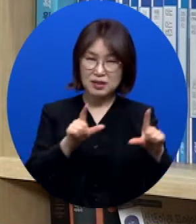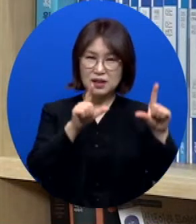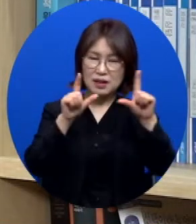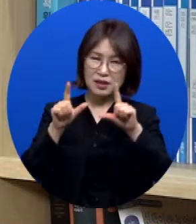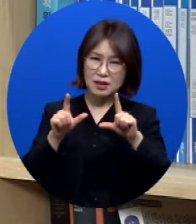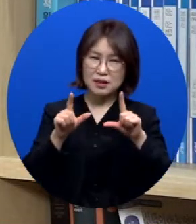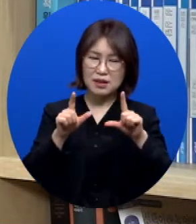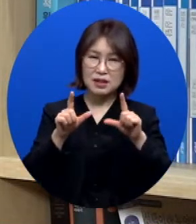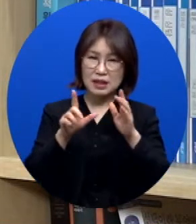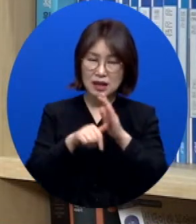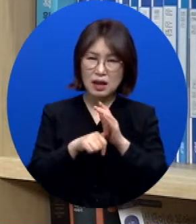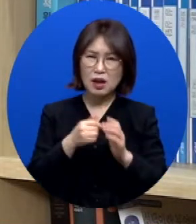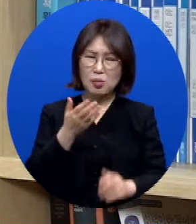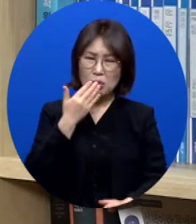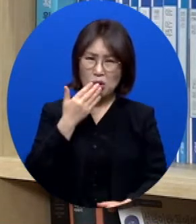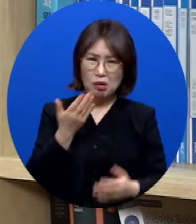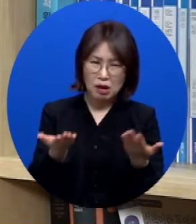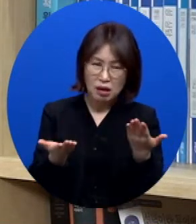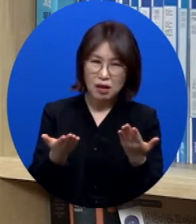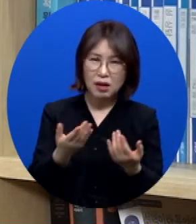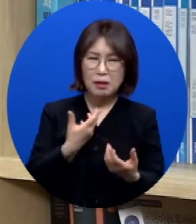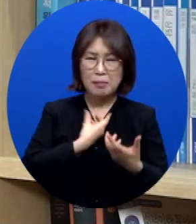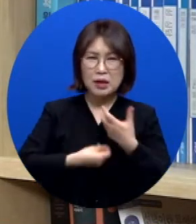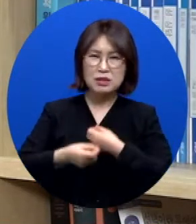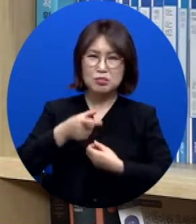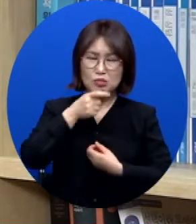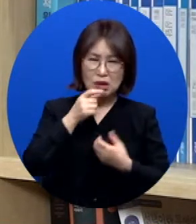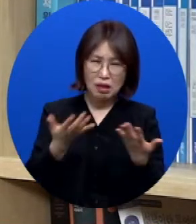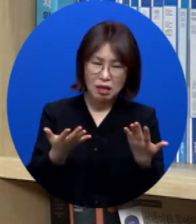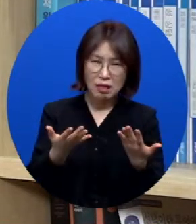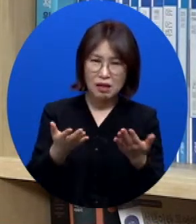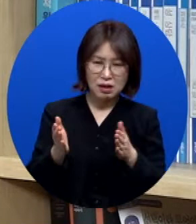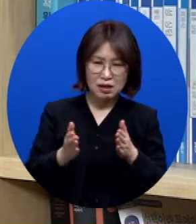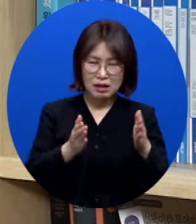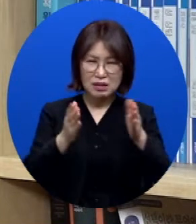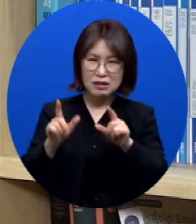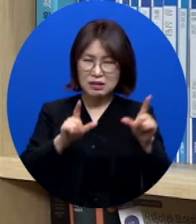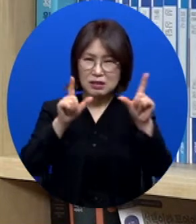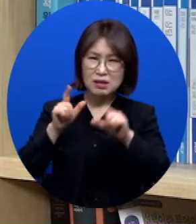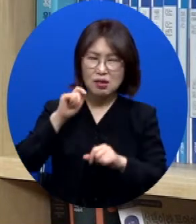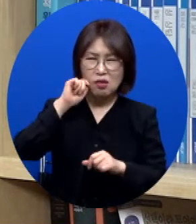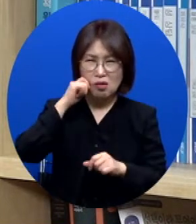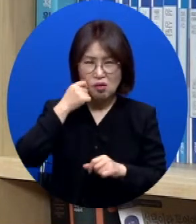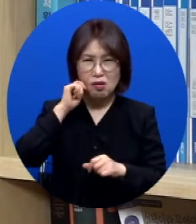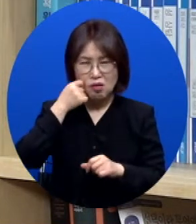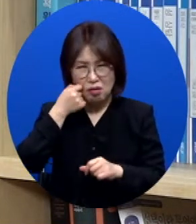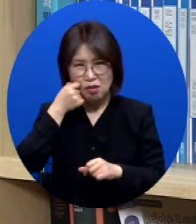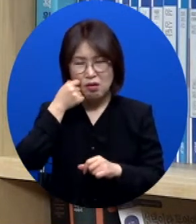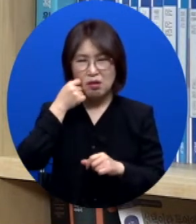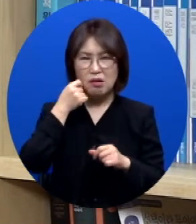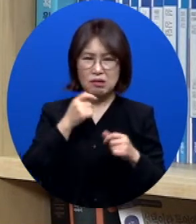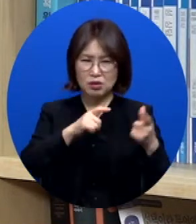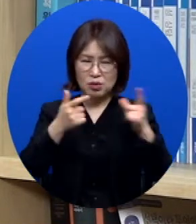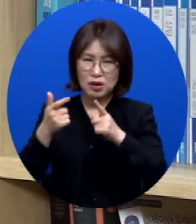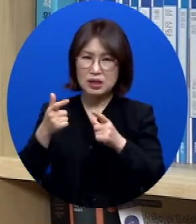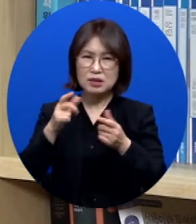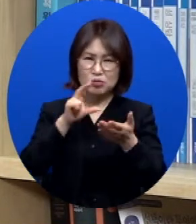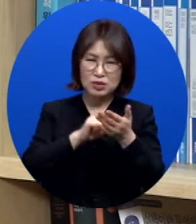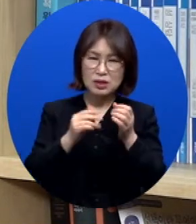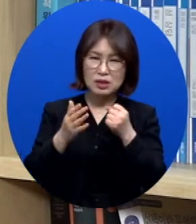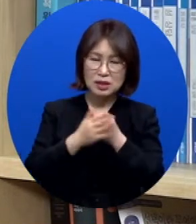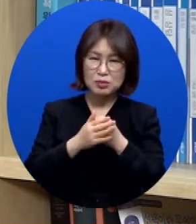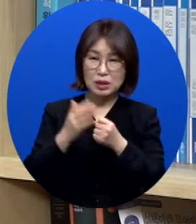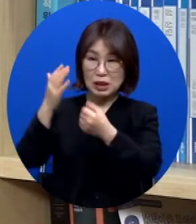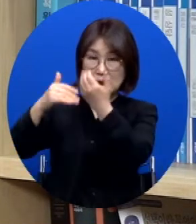뭐 먹을 것이 없다, 아니면 마실 물이 없다, 뭐 길이 험난하다, 이런 문제로 인해서 하나님과